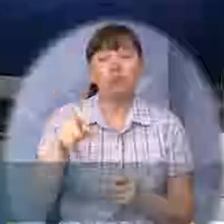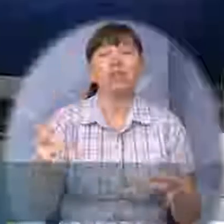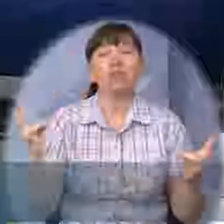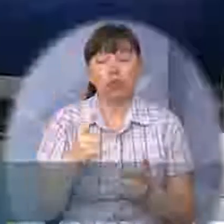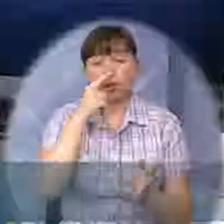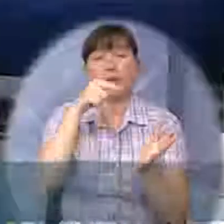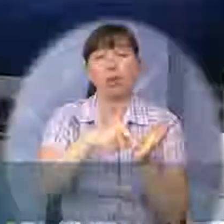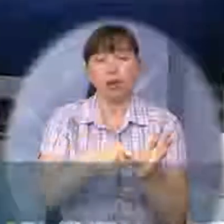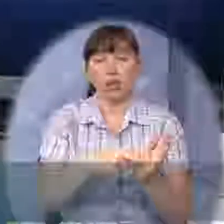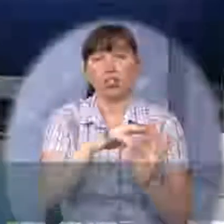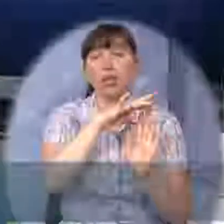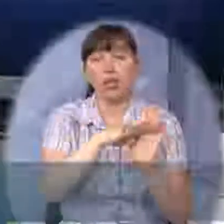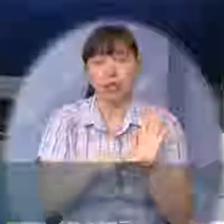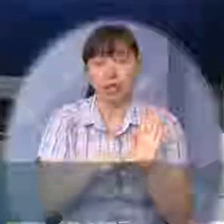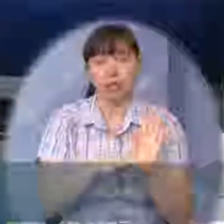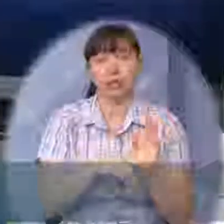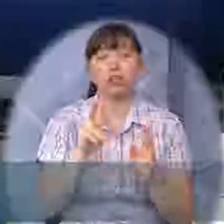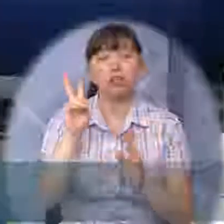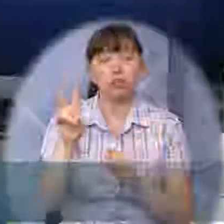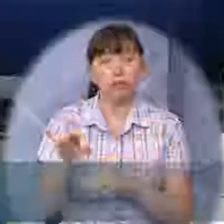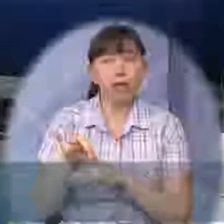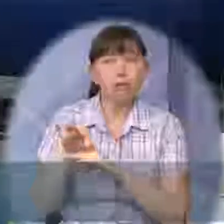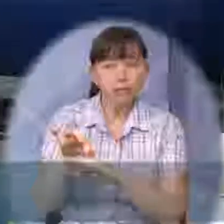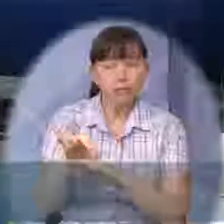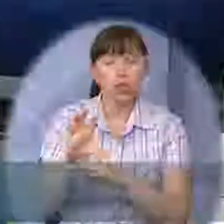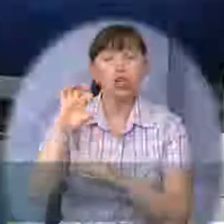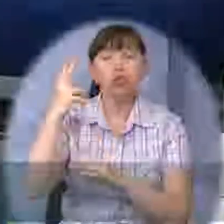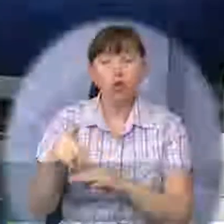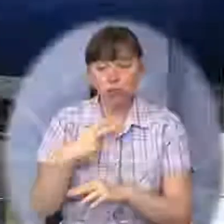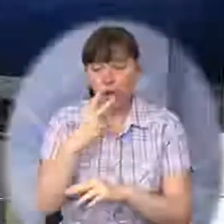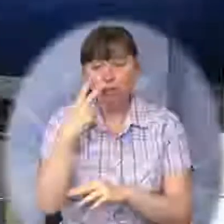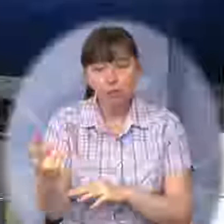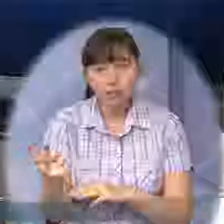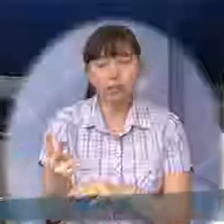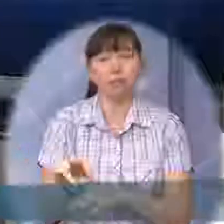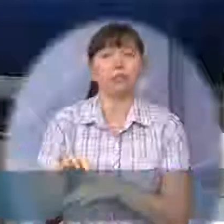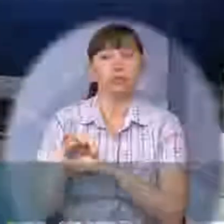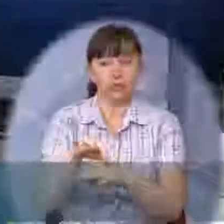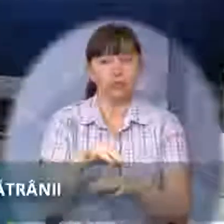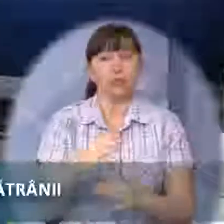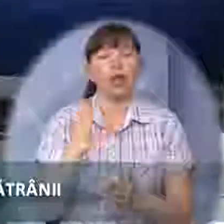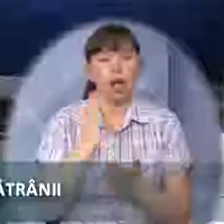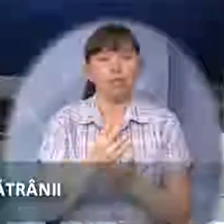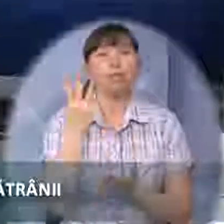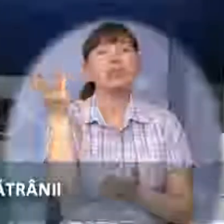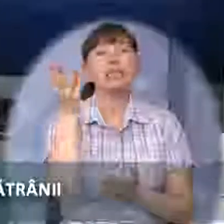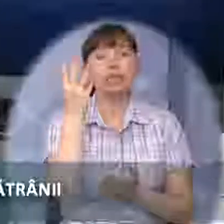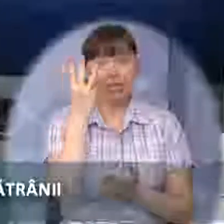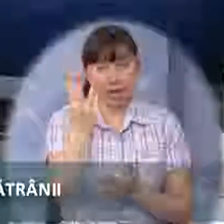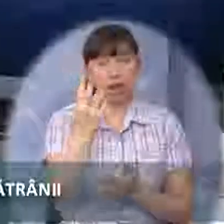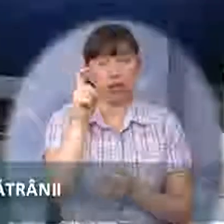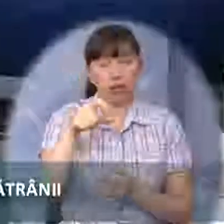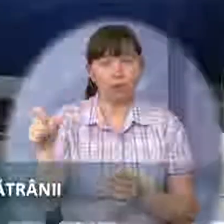beneficiarul nimerește în listă, este ghidat de asistenții sociali, care avem 3